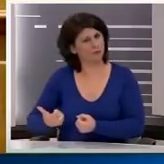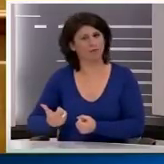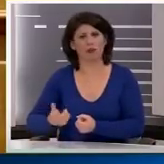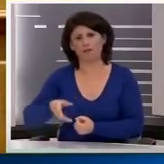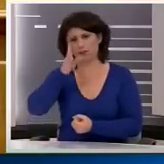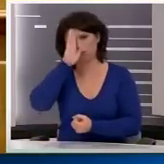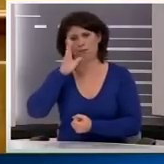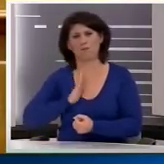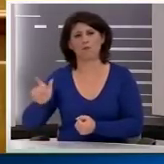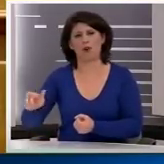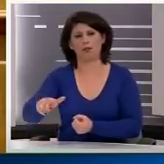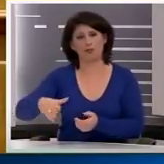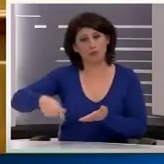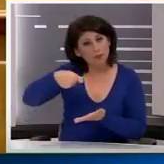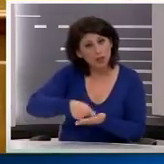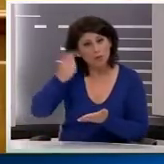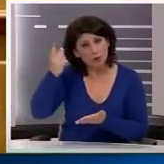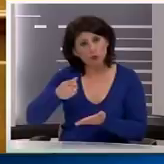δεχθεί οι πολίτες αυτά τα χρόνια.